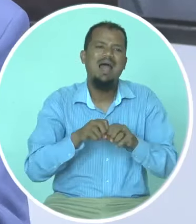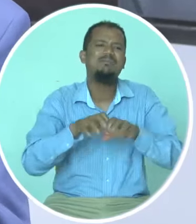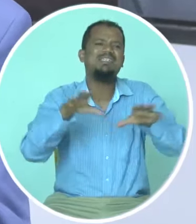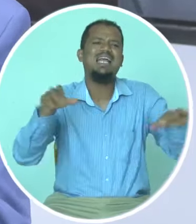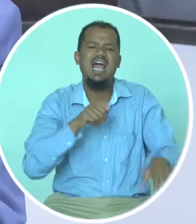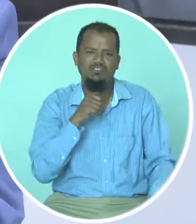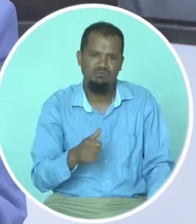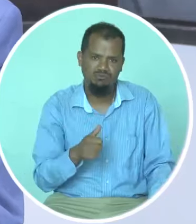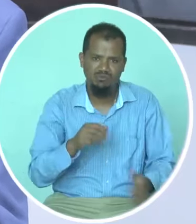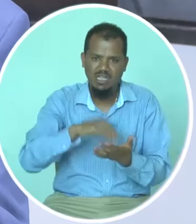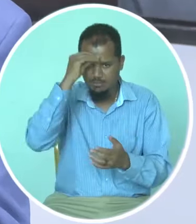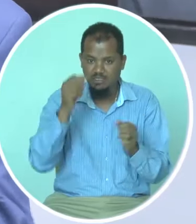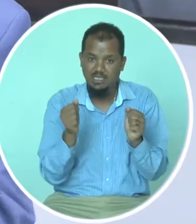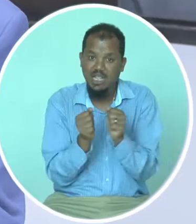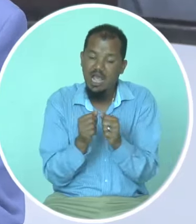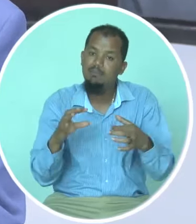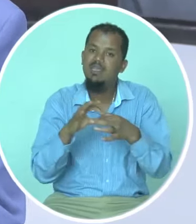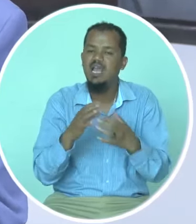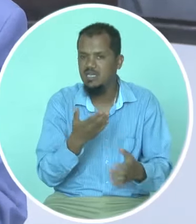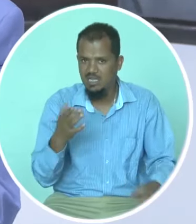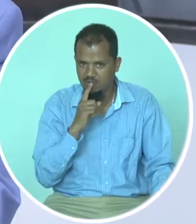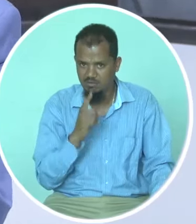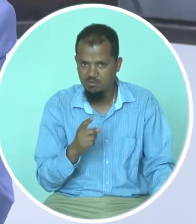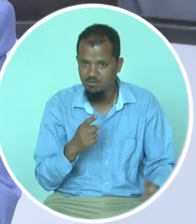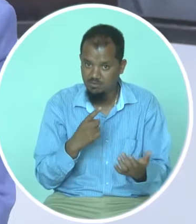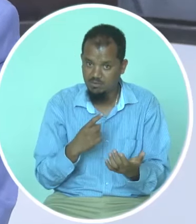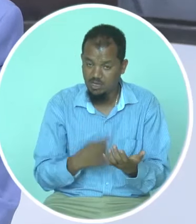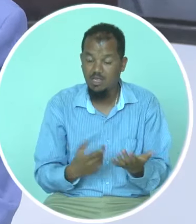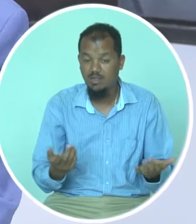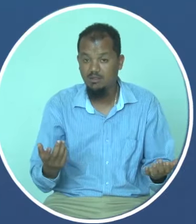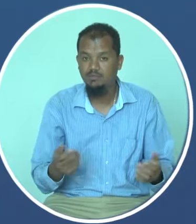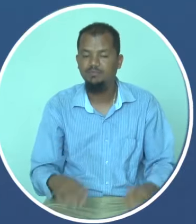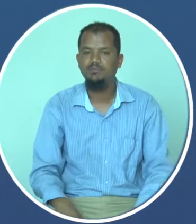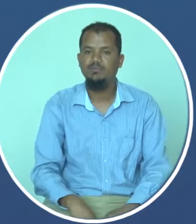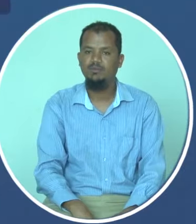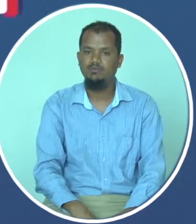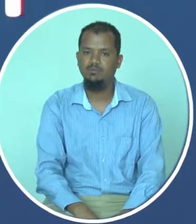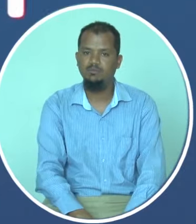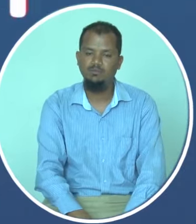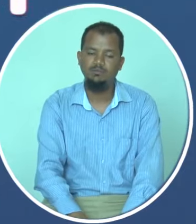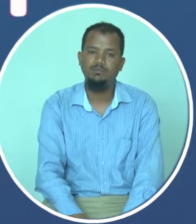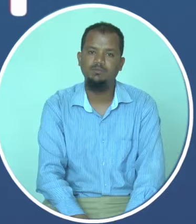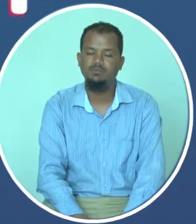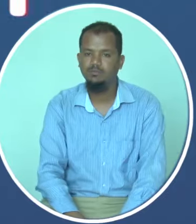ባለመሰራጨቱ ያው ከትምርት ጋር የሚያያዝ ነገር ነው ይሄ እንደሆነ ማለት ነው